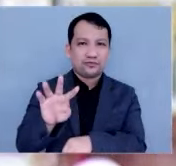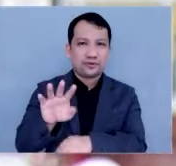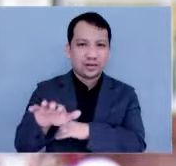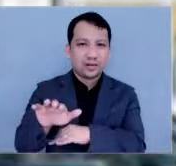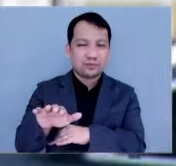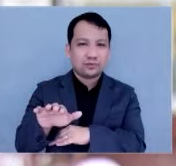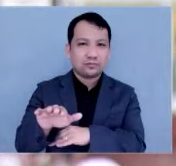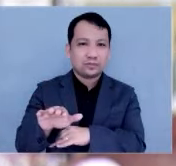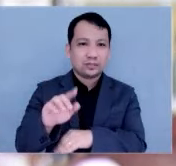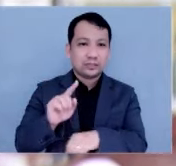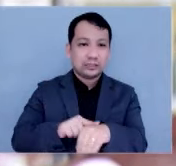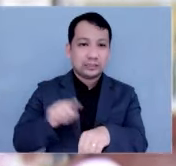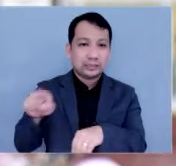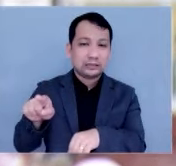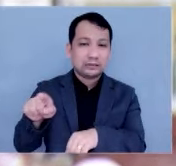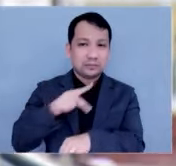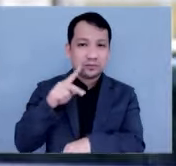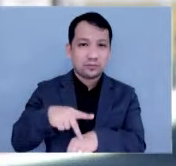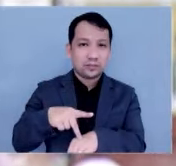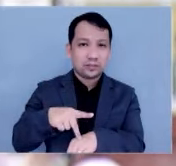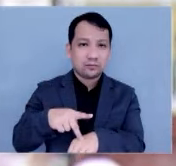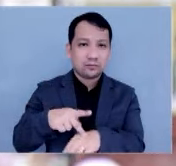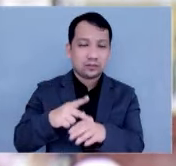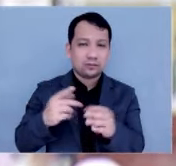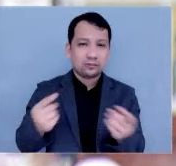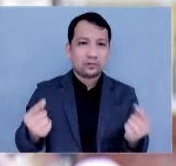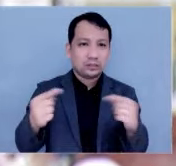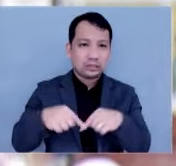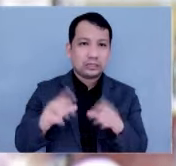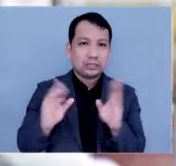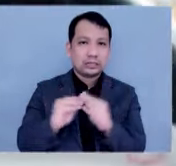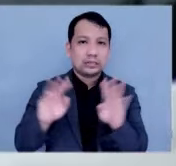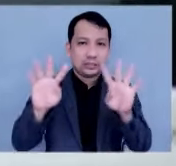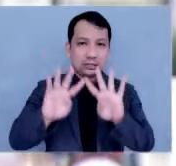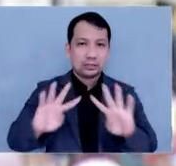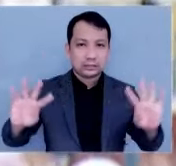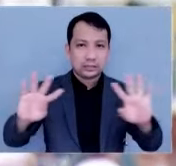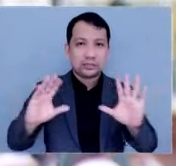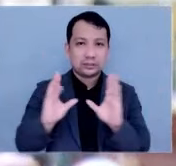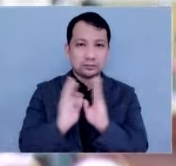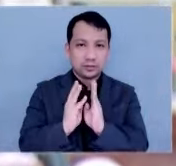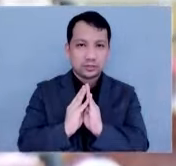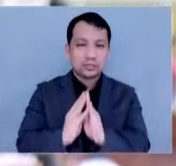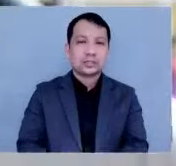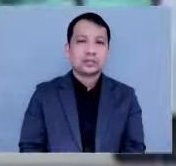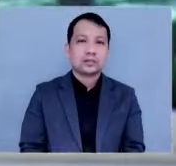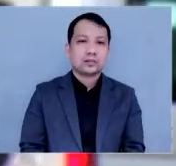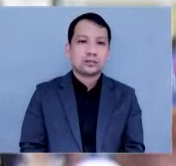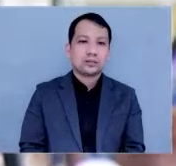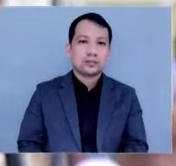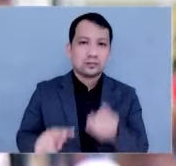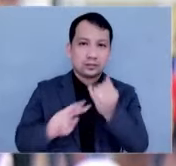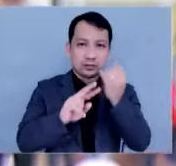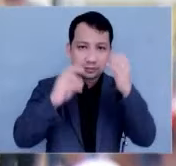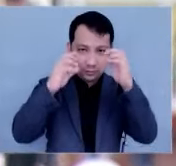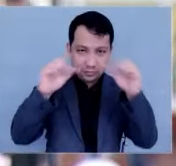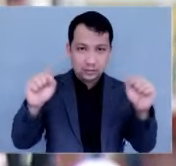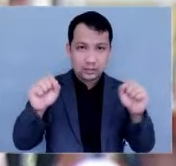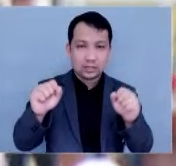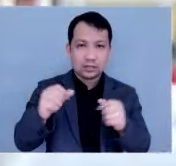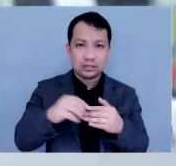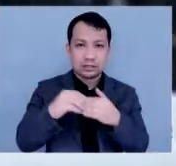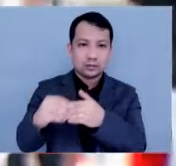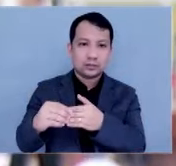oras diyan sa Pilipinas para dumalo sa Asan Summit at sa unang pagkakataon hindi si Vice President Sarah Duterte ang